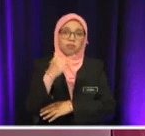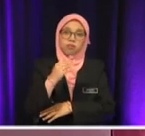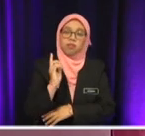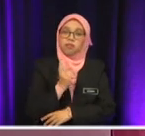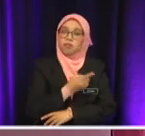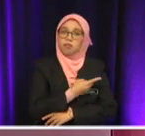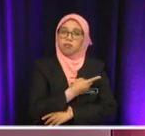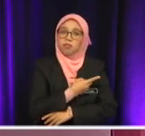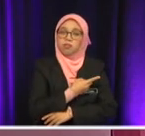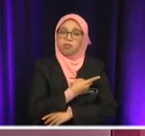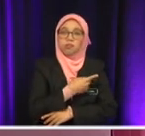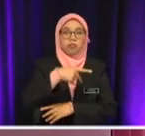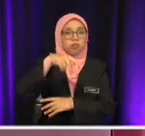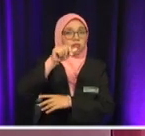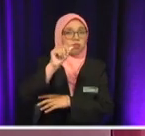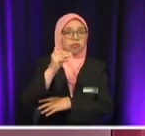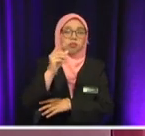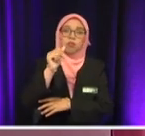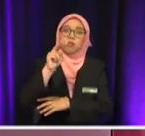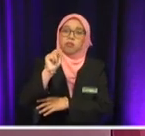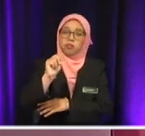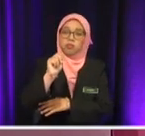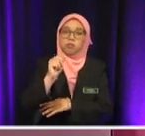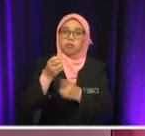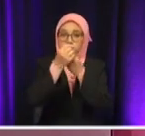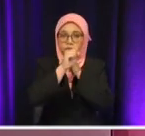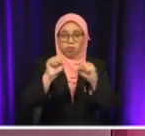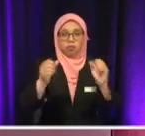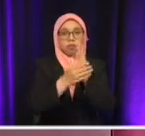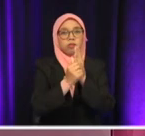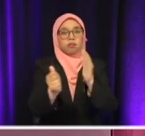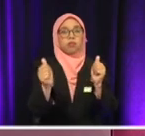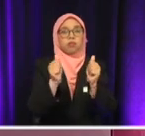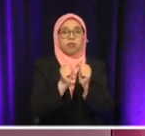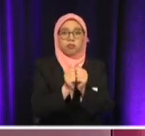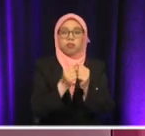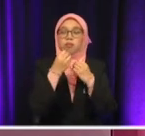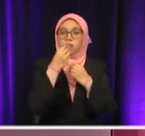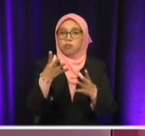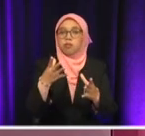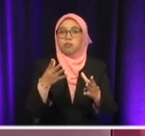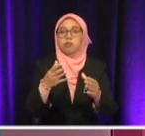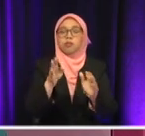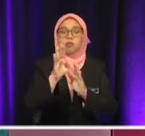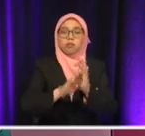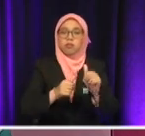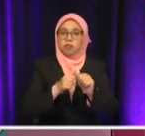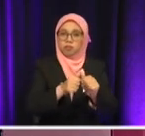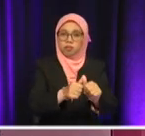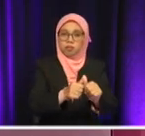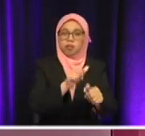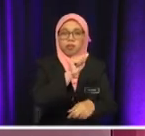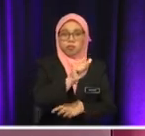mari kita padankan kesediaan kemahiran itu dengan penyertaan berikut dengan menulis A atau B pada ruang